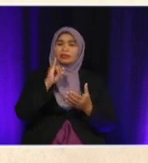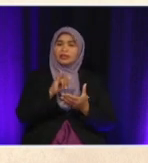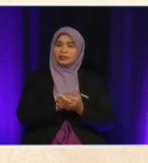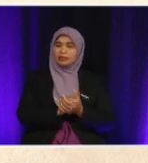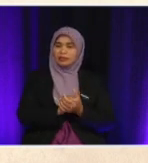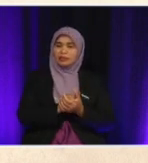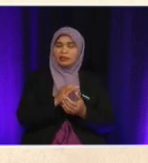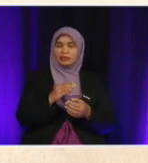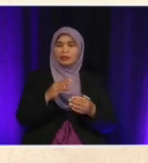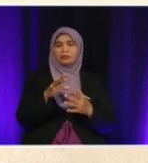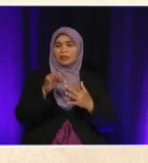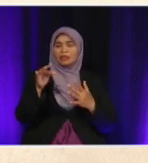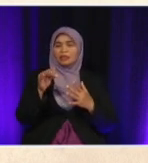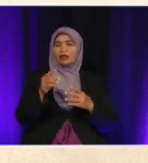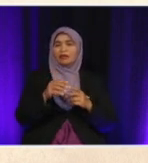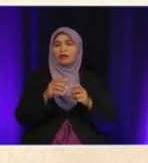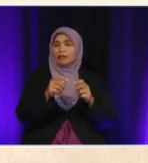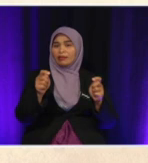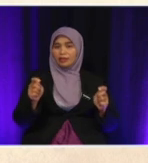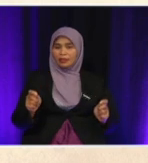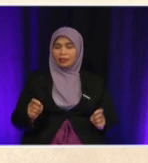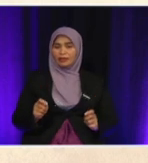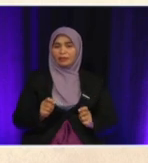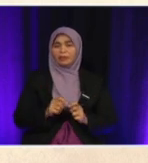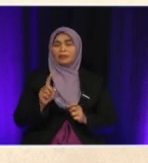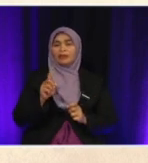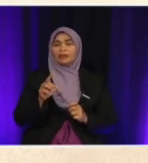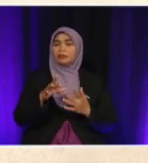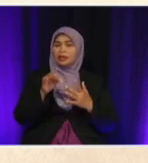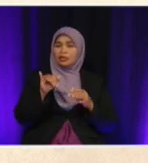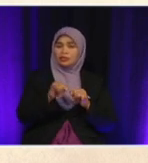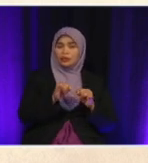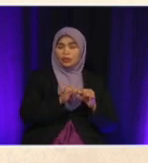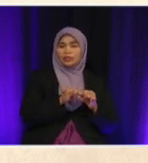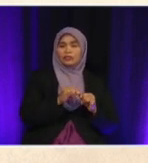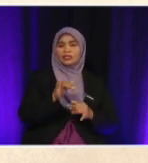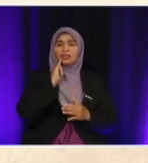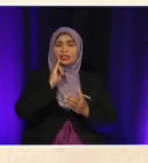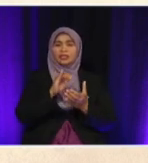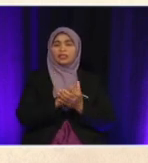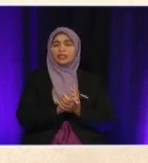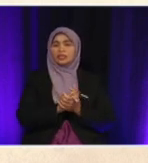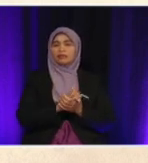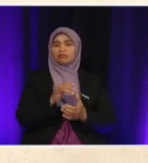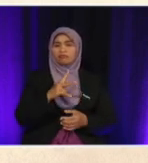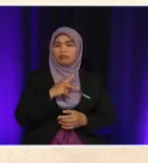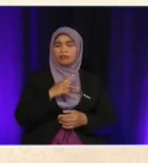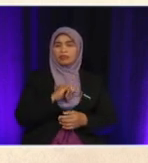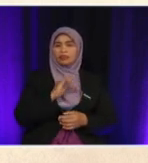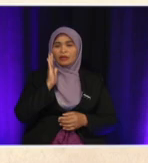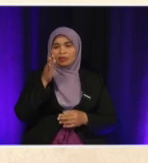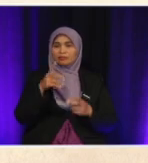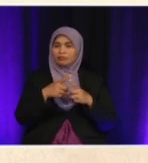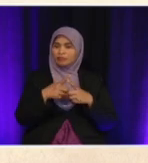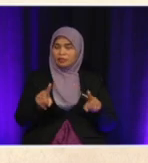kau berkenan ia milikmu Pilihlah juga salah seorang istriku aku akan ceraikannya untukmu